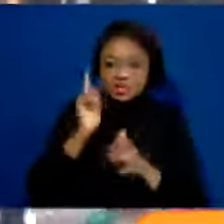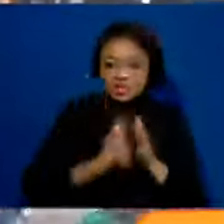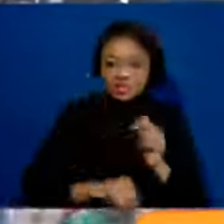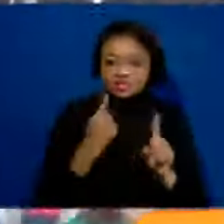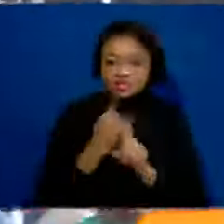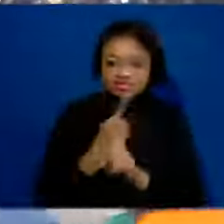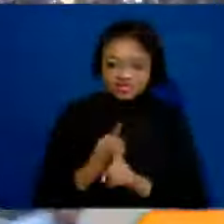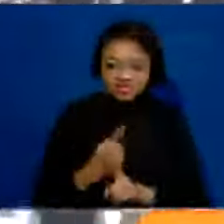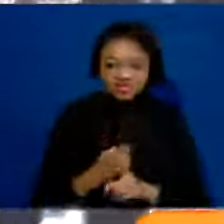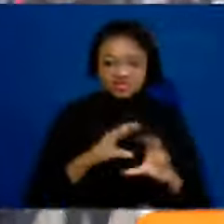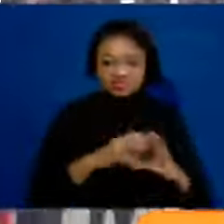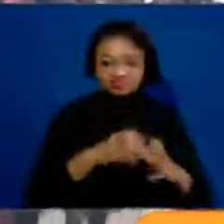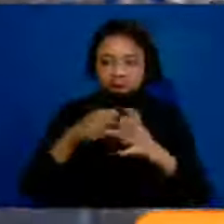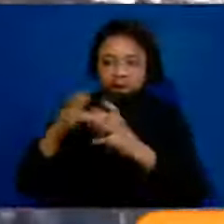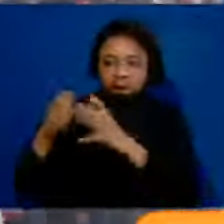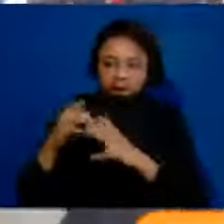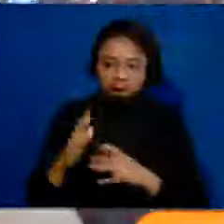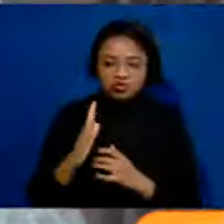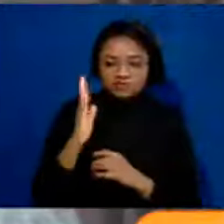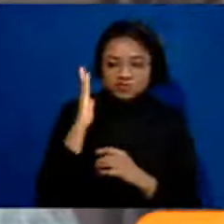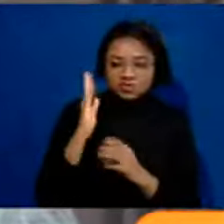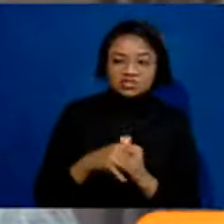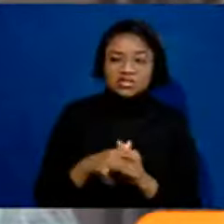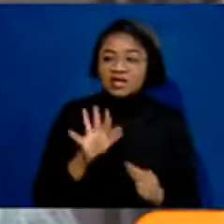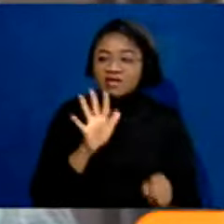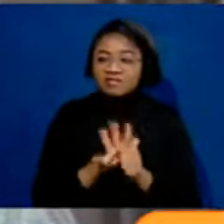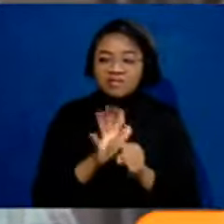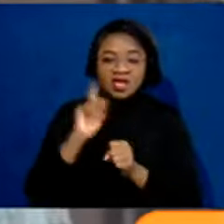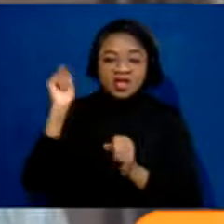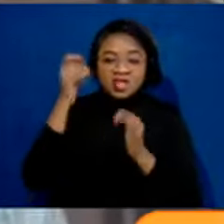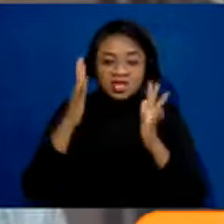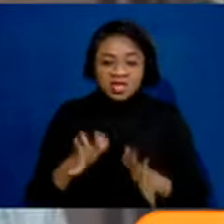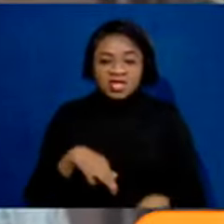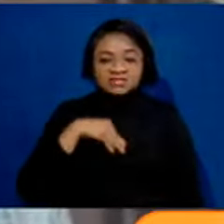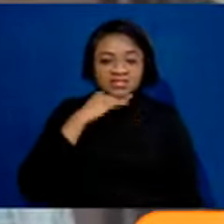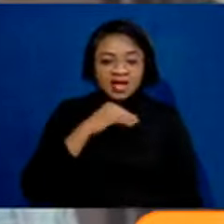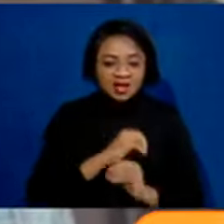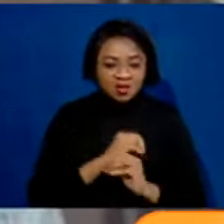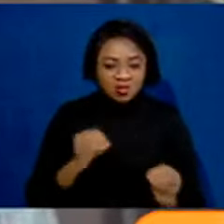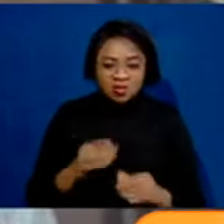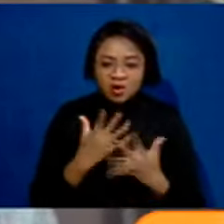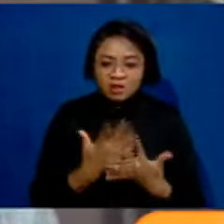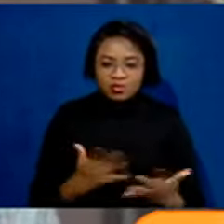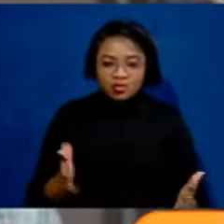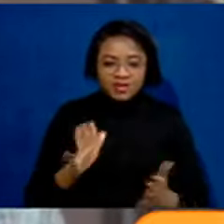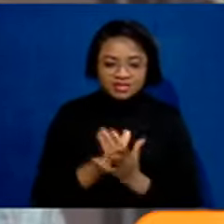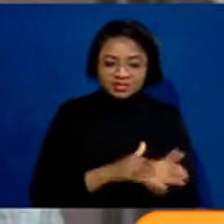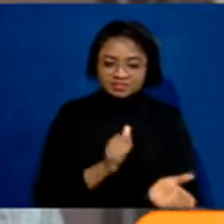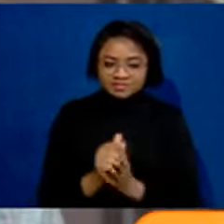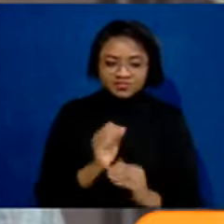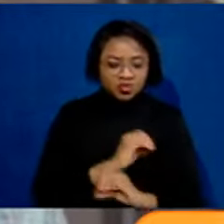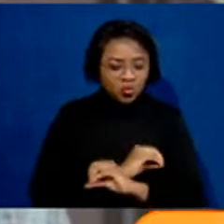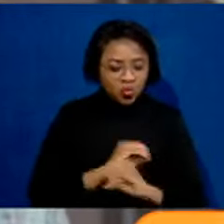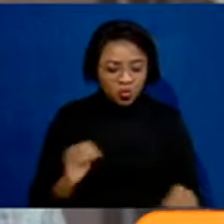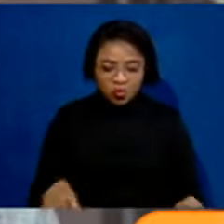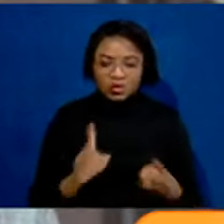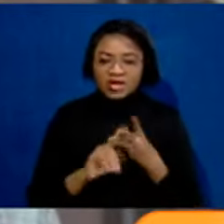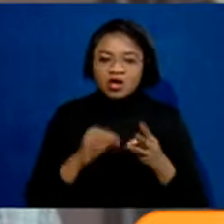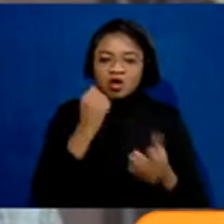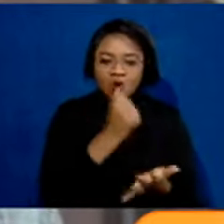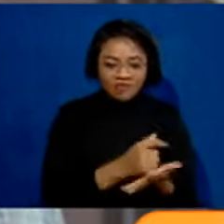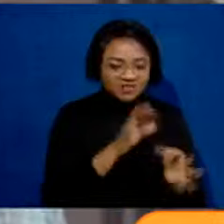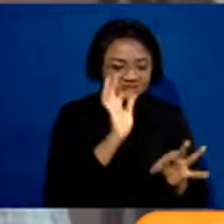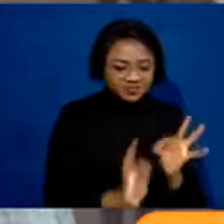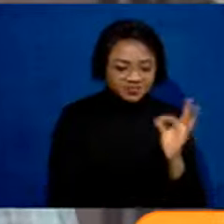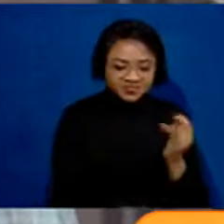na ujasusi. So many Kenyans would not have died. Property would not have been destroyed. Offices would not have been touched.